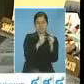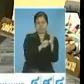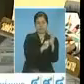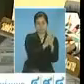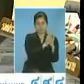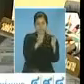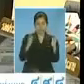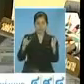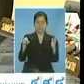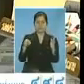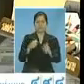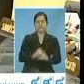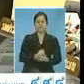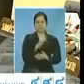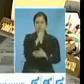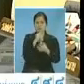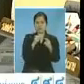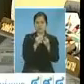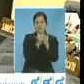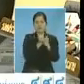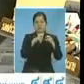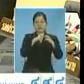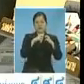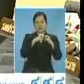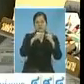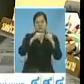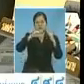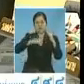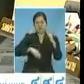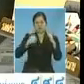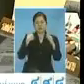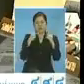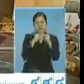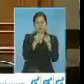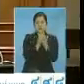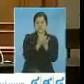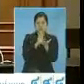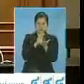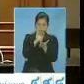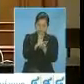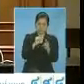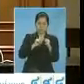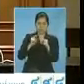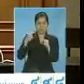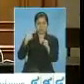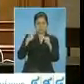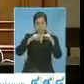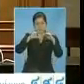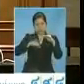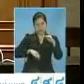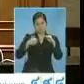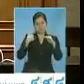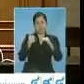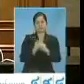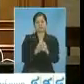จะมีการสูญเสียมากถ้าลดในส่วนนี้ก็เท่ากับลดต้นทุนของพี่น้องเกษตรกรและประชาชนชาวไทยและความรวดเร็วอาห